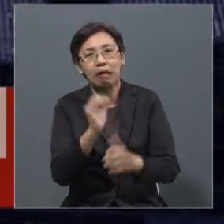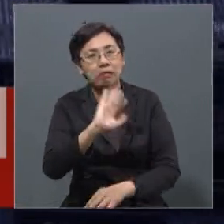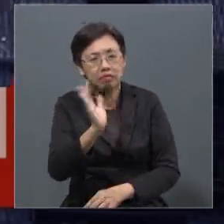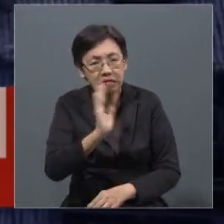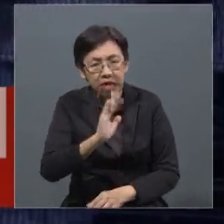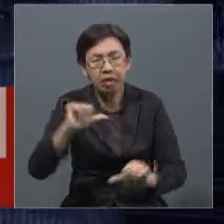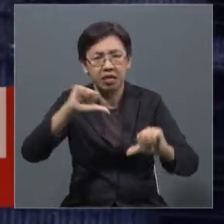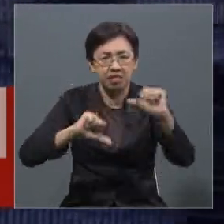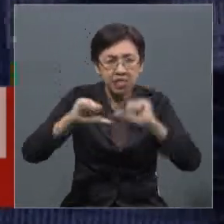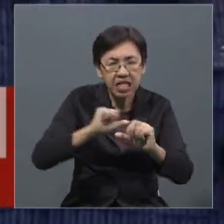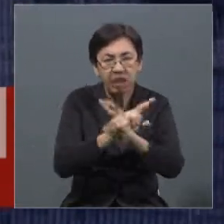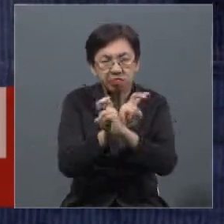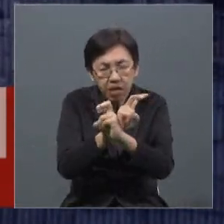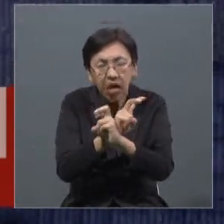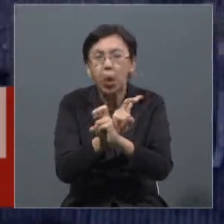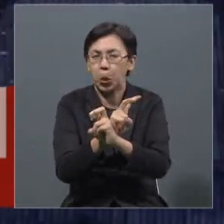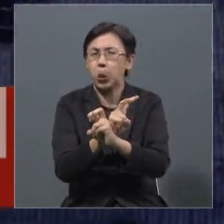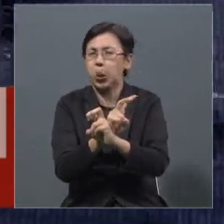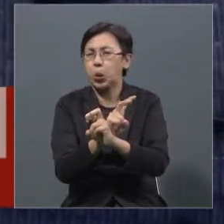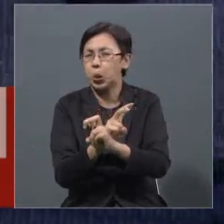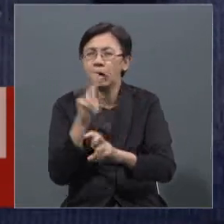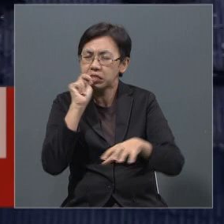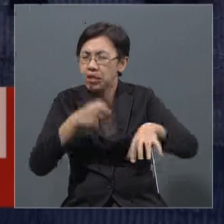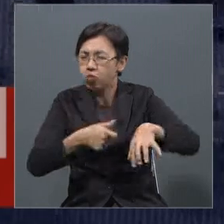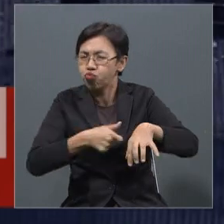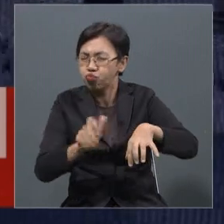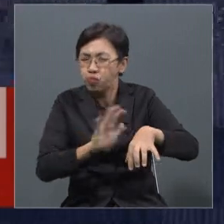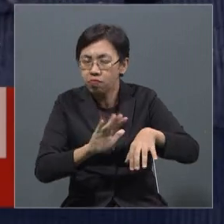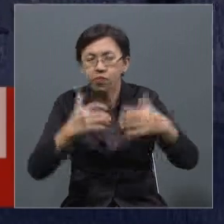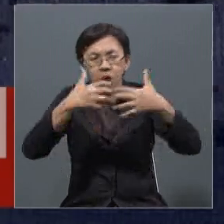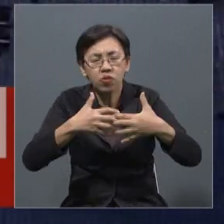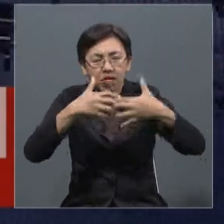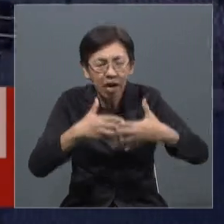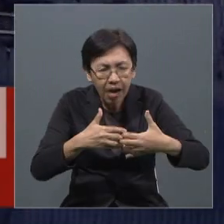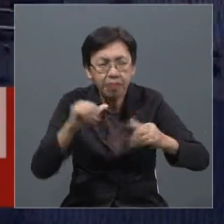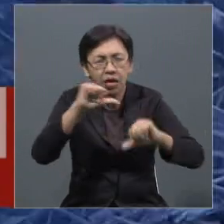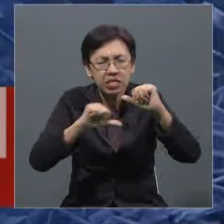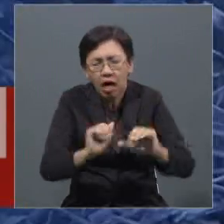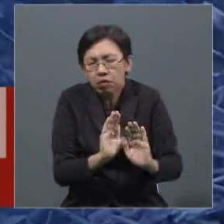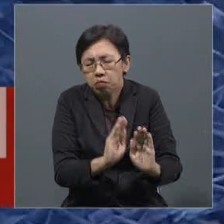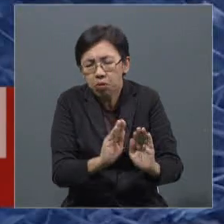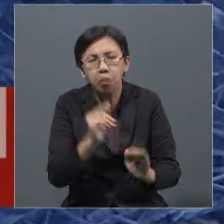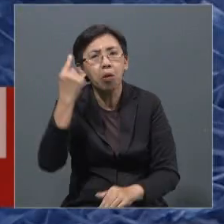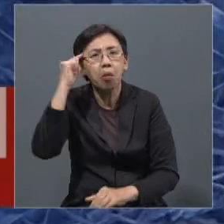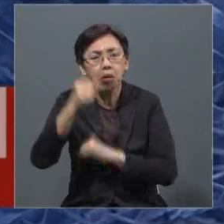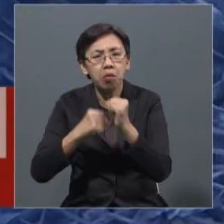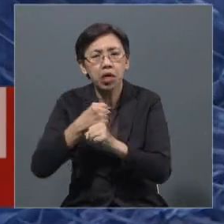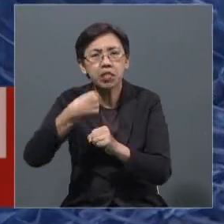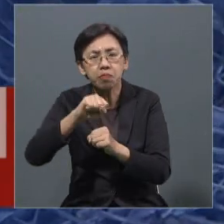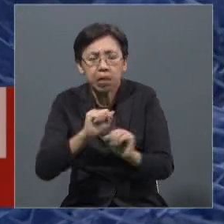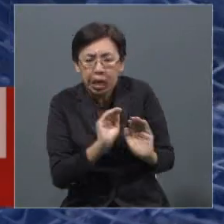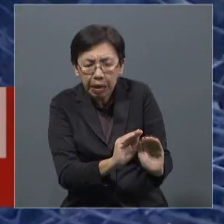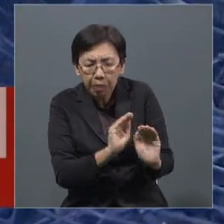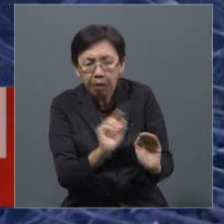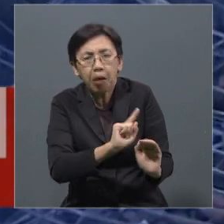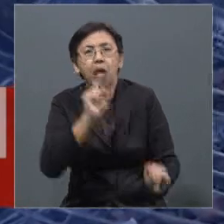สารเฉพาะประเด็นคือนี่คือโรงงานเก็บพวกขยะพวกกากอุตสาหกรรมแล้วเราไม่รู้ว่า 10ปีที่ผ่านมาเขาเก็บอะไรไว้อยู่ในโกดังไหนบ้างนะ